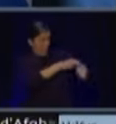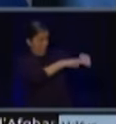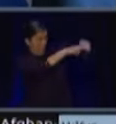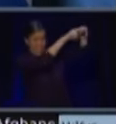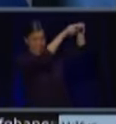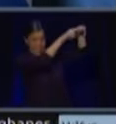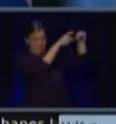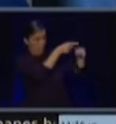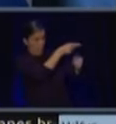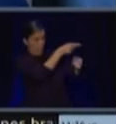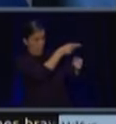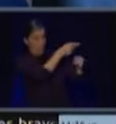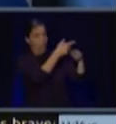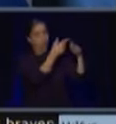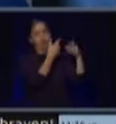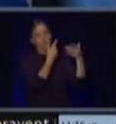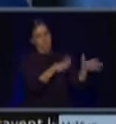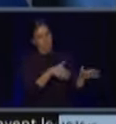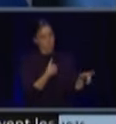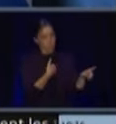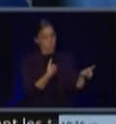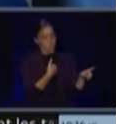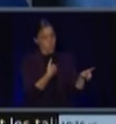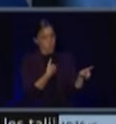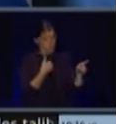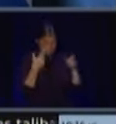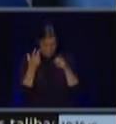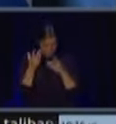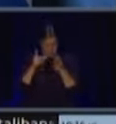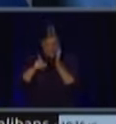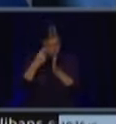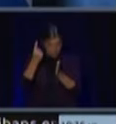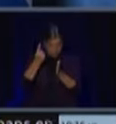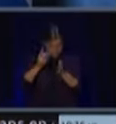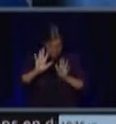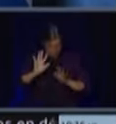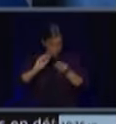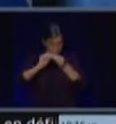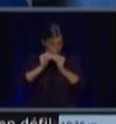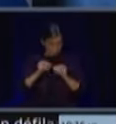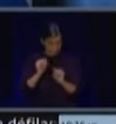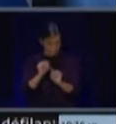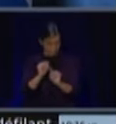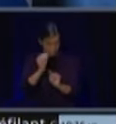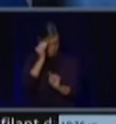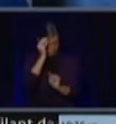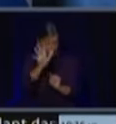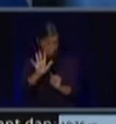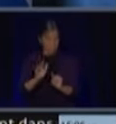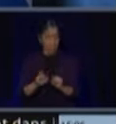chiffre. Dans les chiffres d'aujourd'hui, où on voit qu'il y a